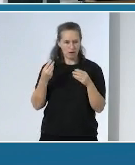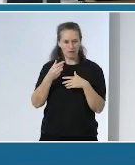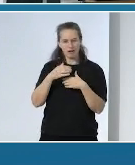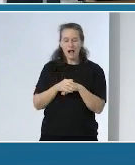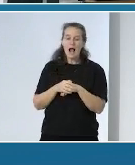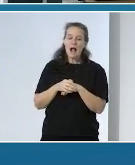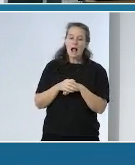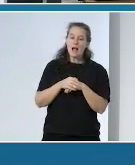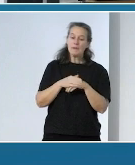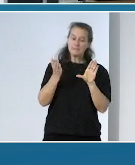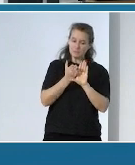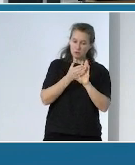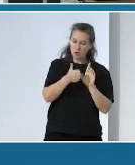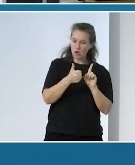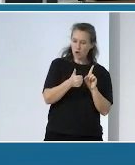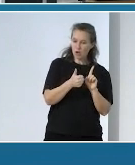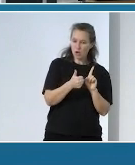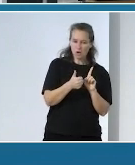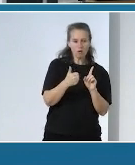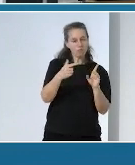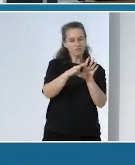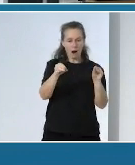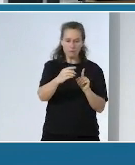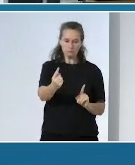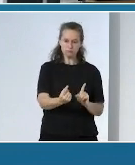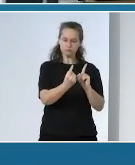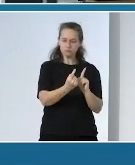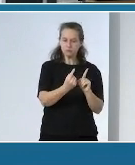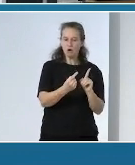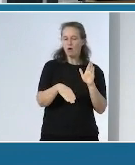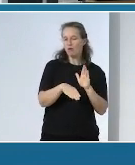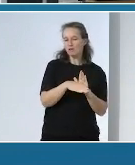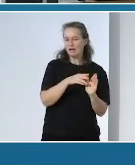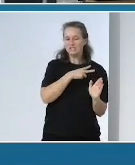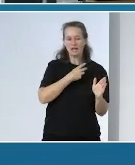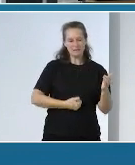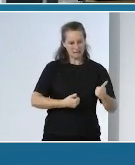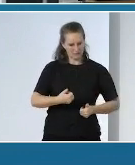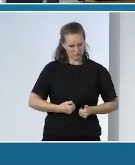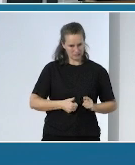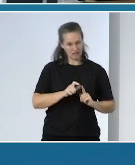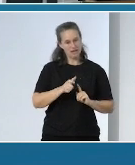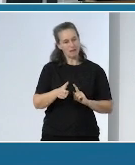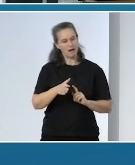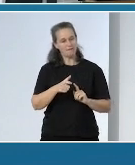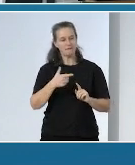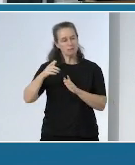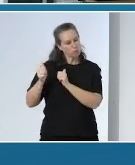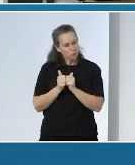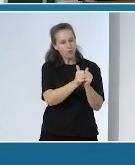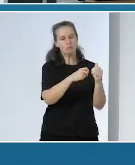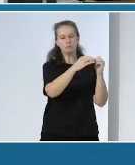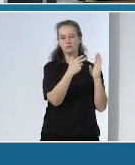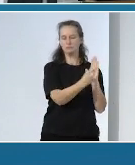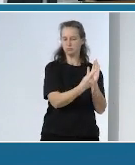La psychologue va rencontrer la famille, d'abord avec la chef de service, puis après elle viendra au domicile avec moi